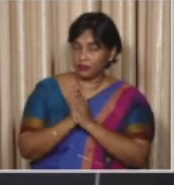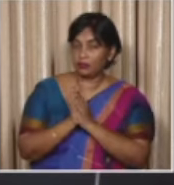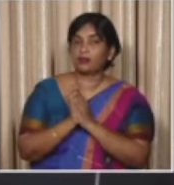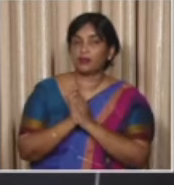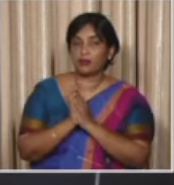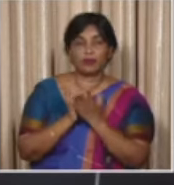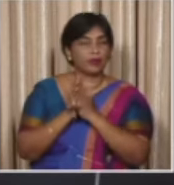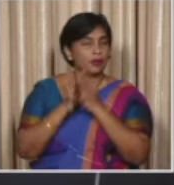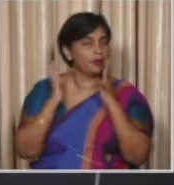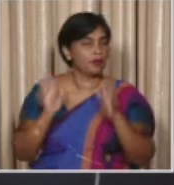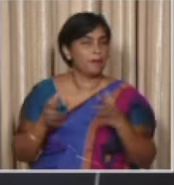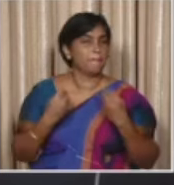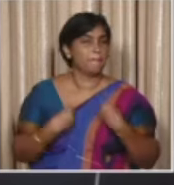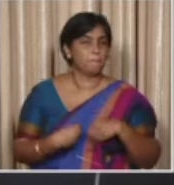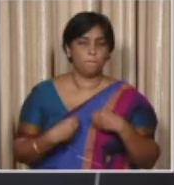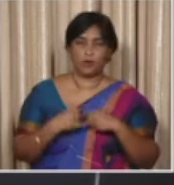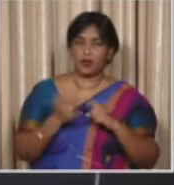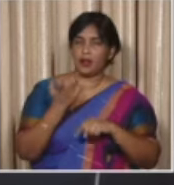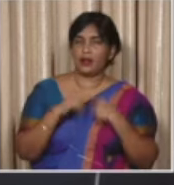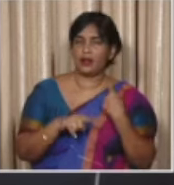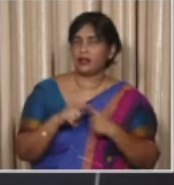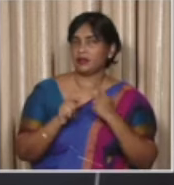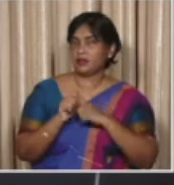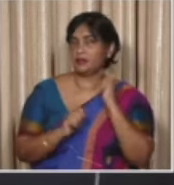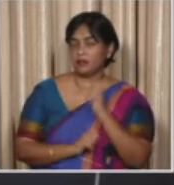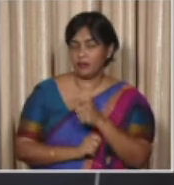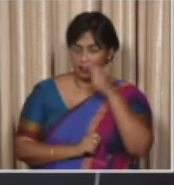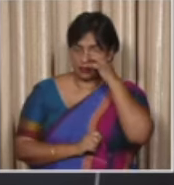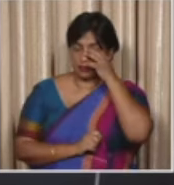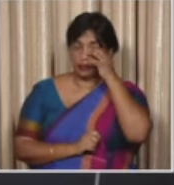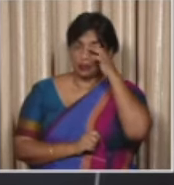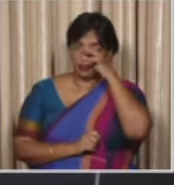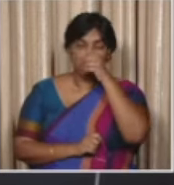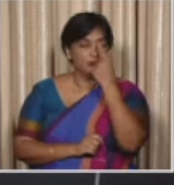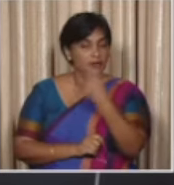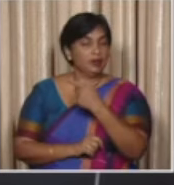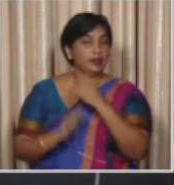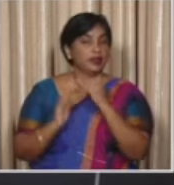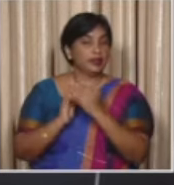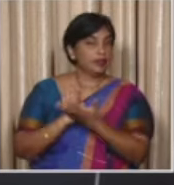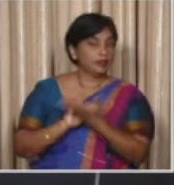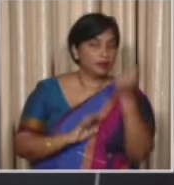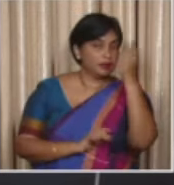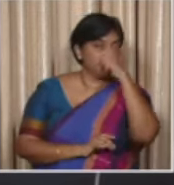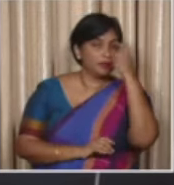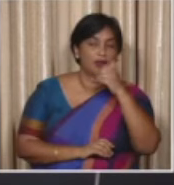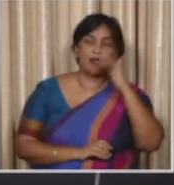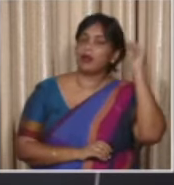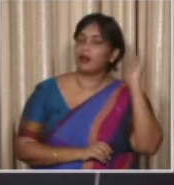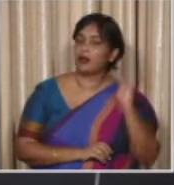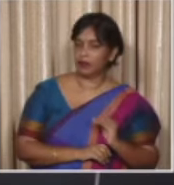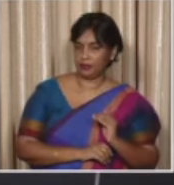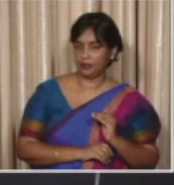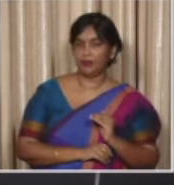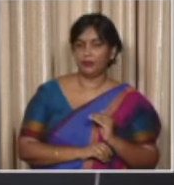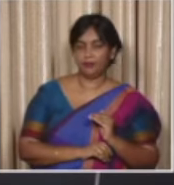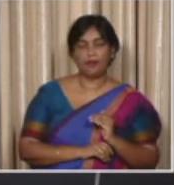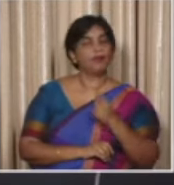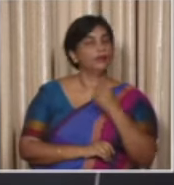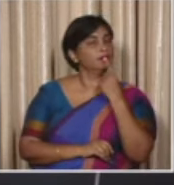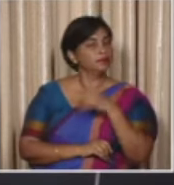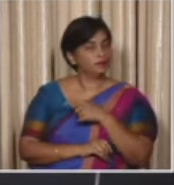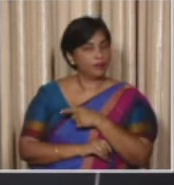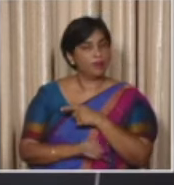ඒගොල්ලන්ට විශාල වශයෙන් බදු ගෙවන්න සිද්ධ වුණා. මේ හේතු නිසා උන්ට ගෙදර ගෙන යන වැටුප ඉතාම අවම මට්ටමකට ආවා. ඒ